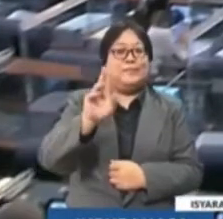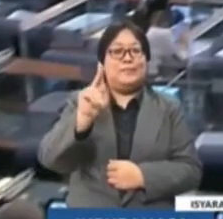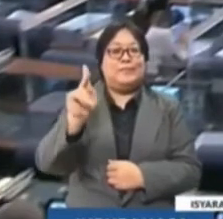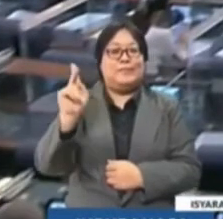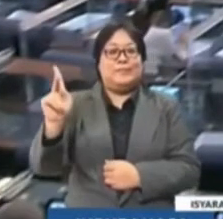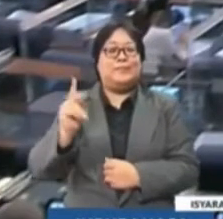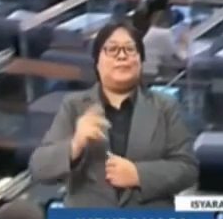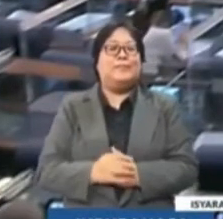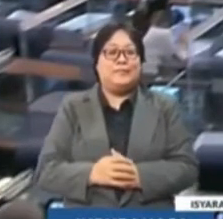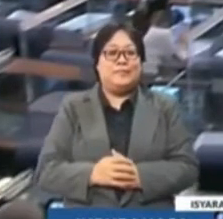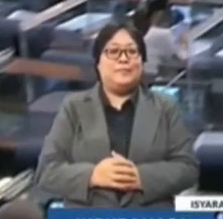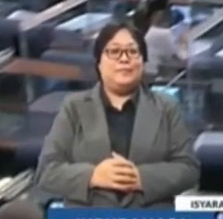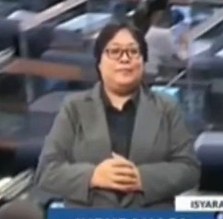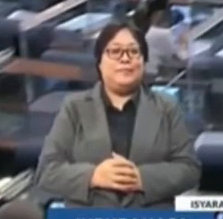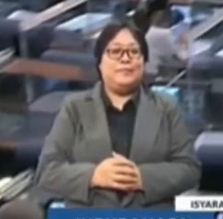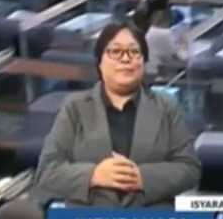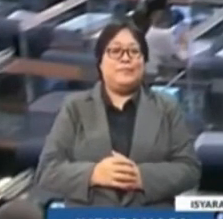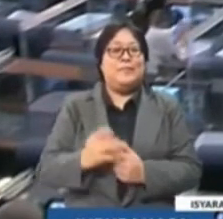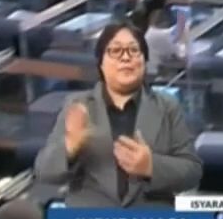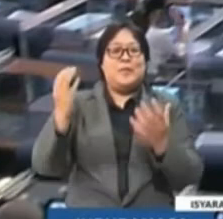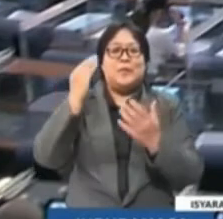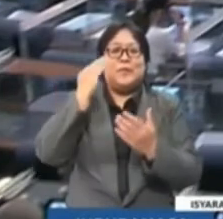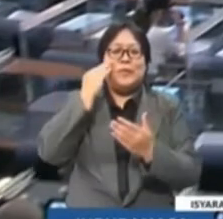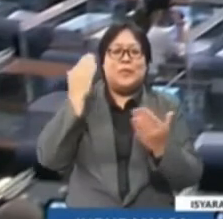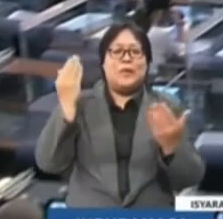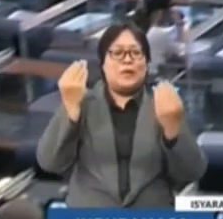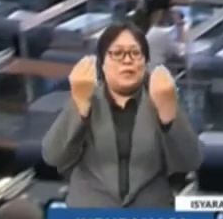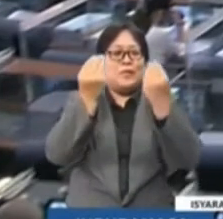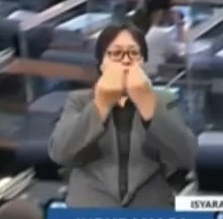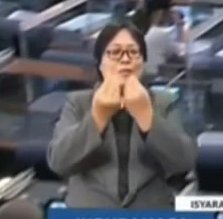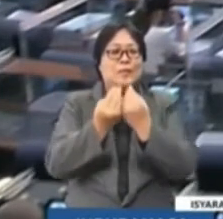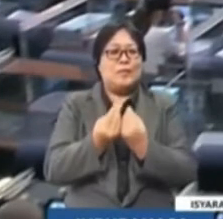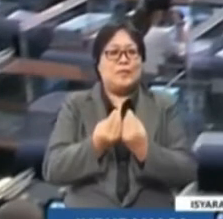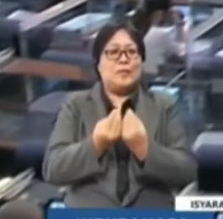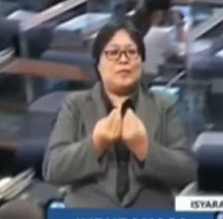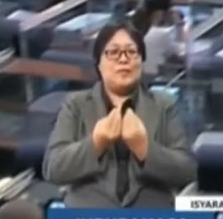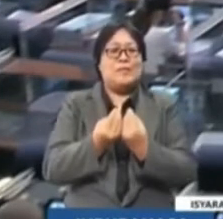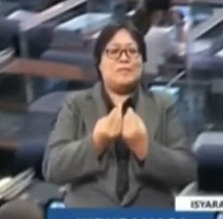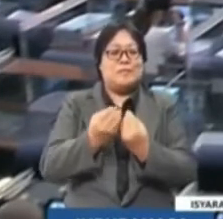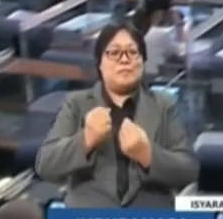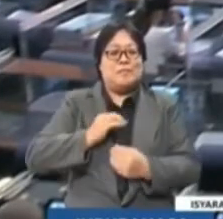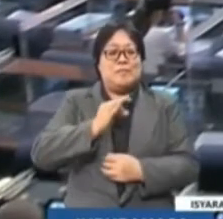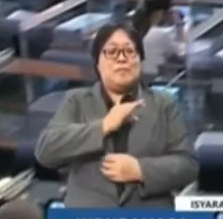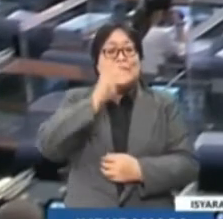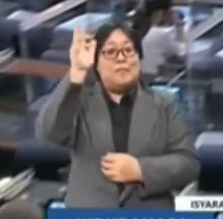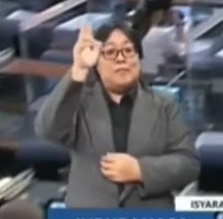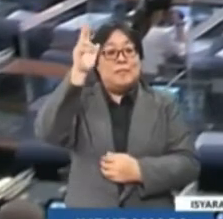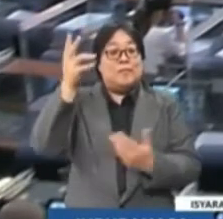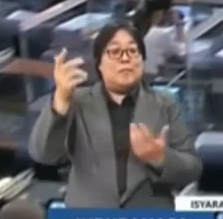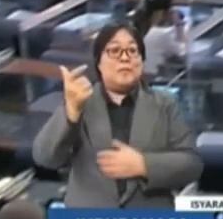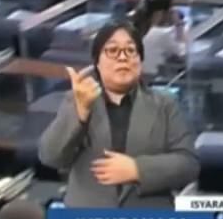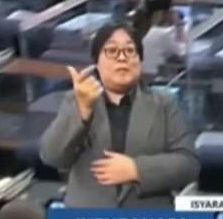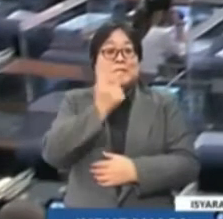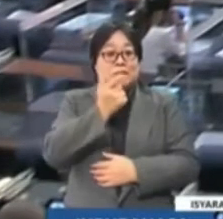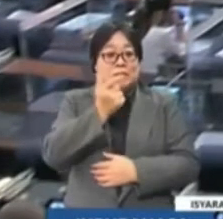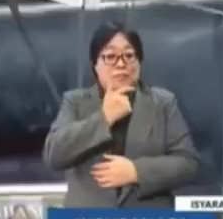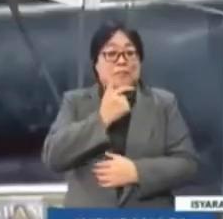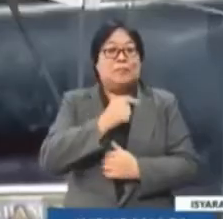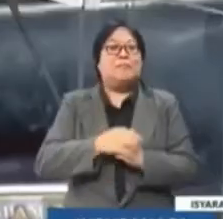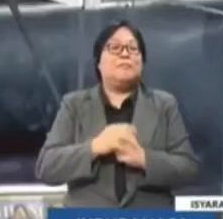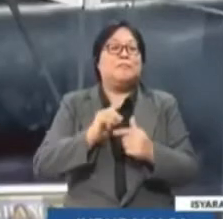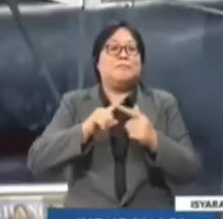ojeknya palu yang ingin mengetahui statistik jawab penyewa awam yang enggan